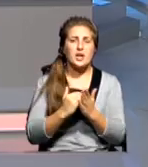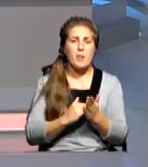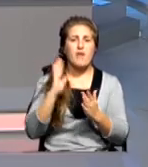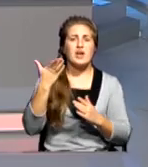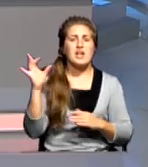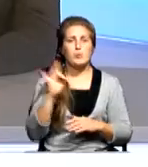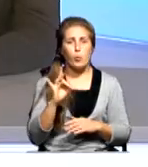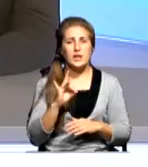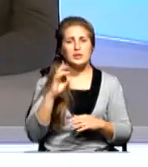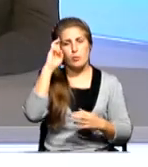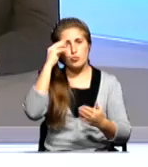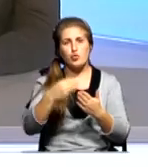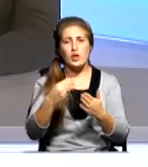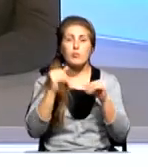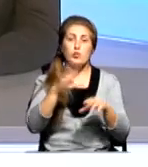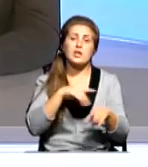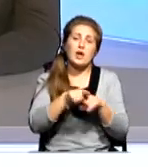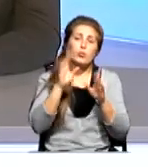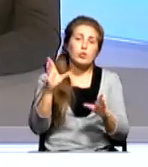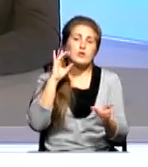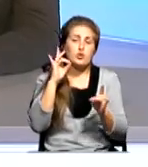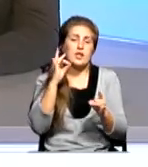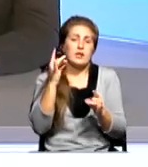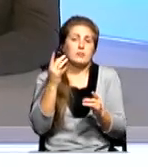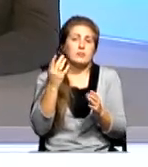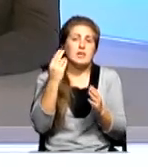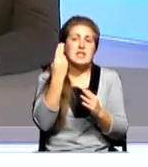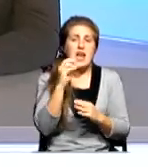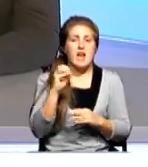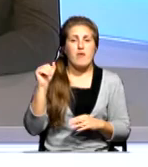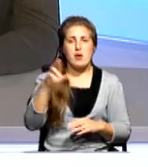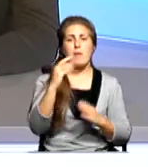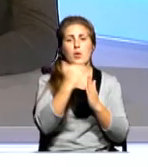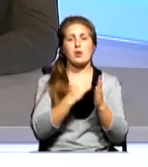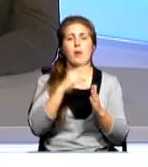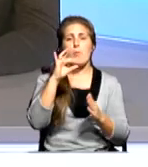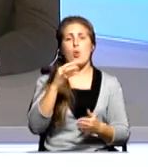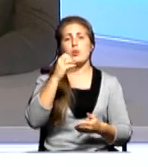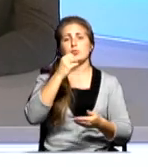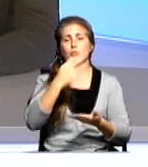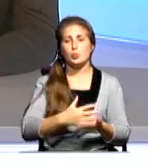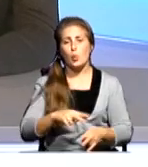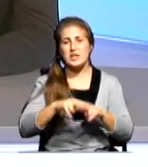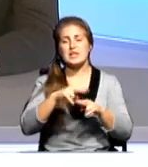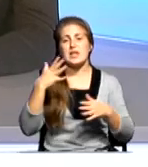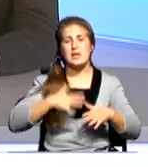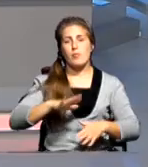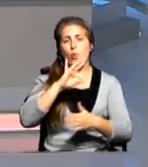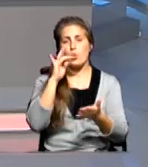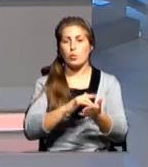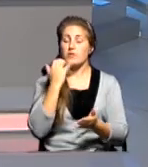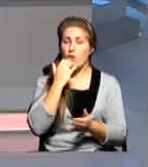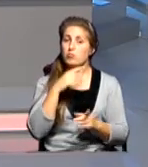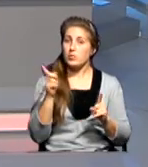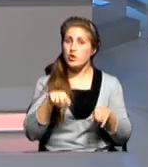республиканском бюджете может так и будет звучать целевая программа по столице крыма по городу семь труб даже так